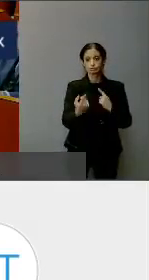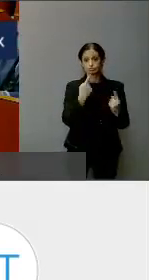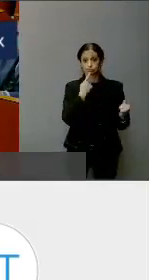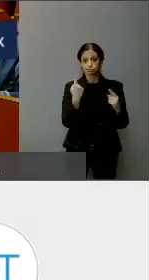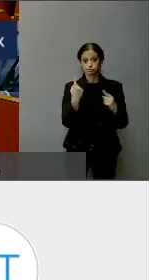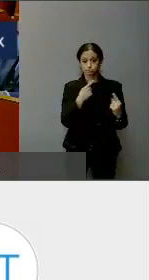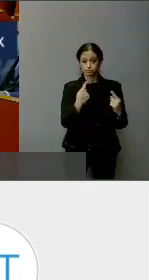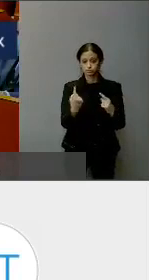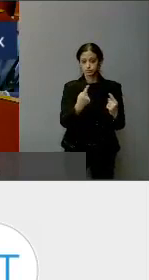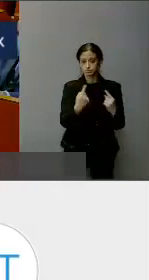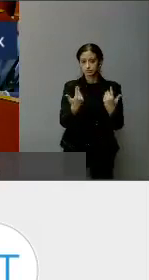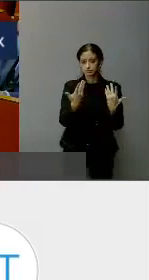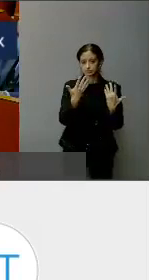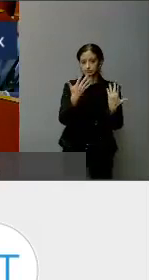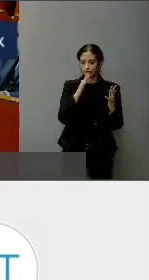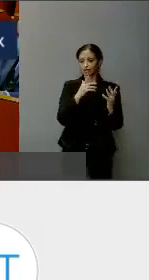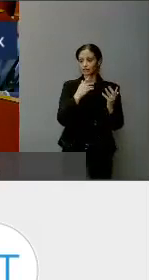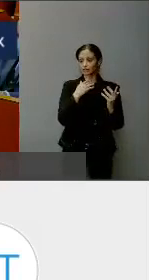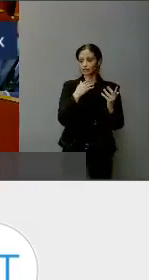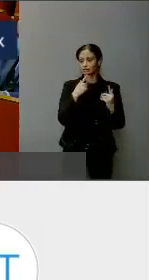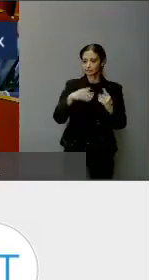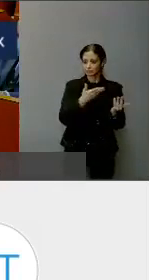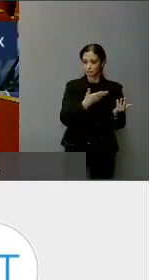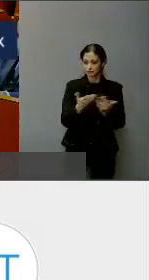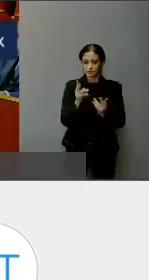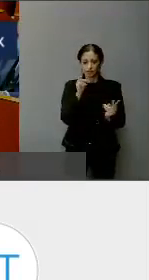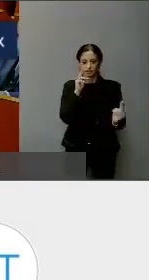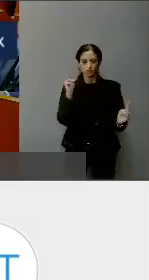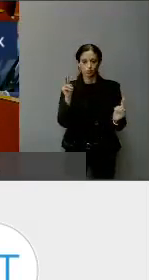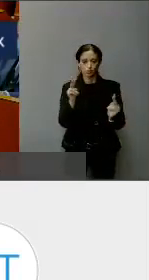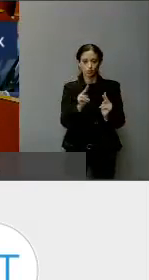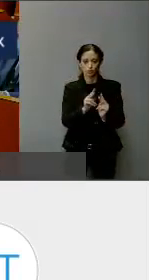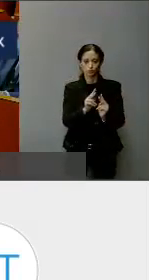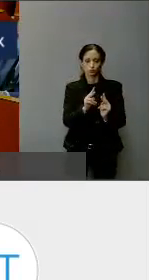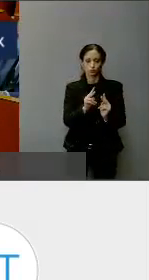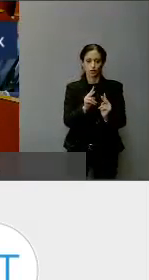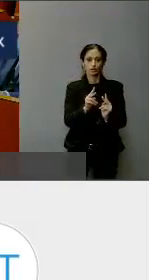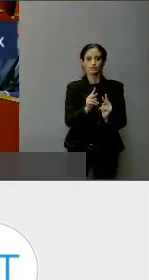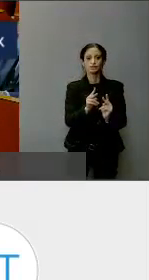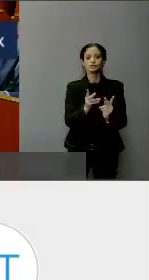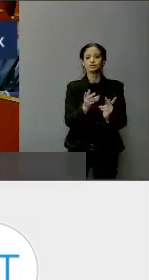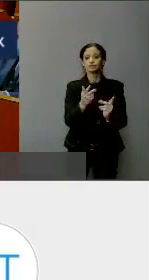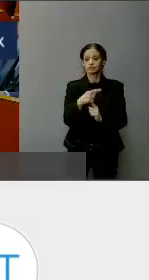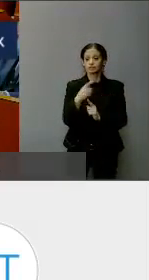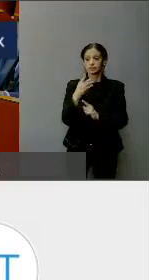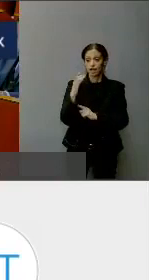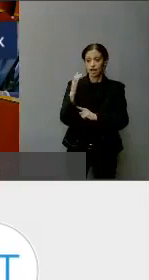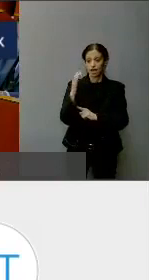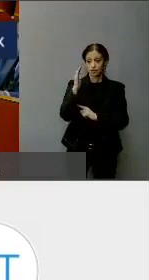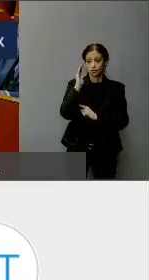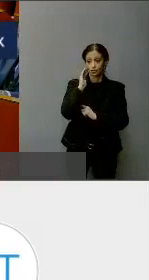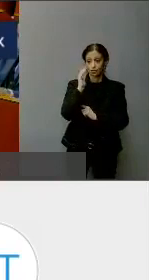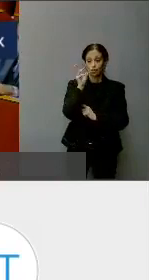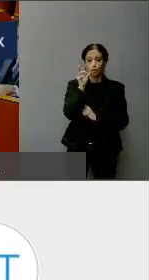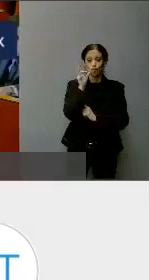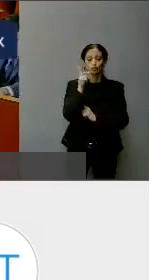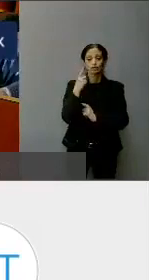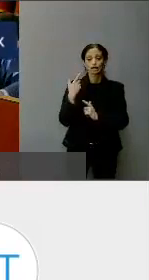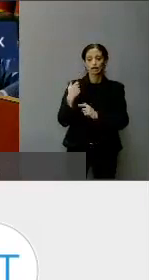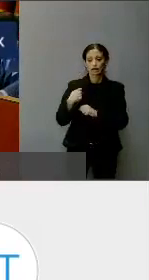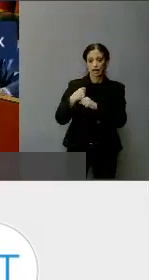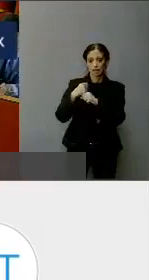invitato ad incontrarsi ascoltare i rappresentanti di quel territorio